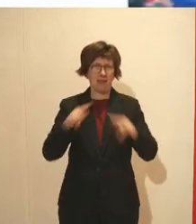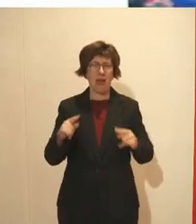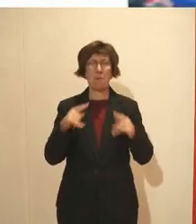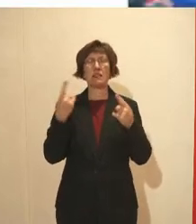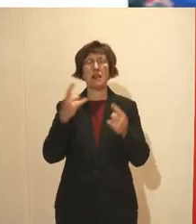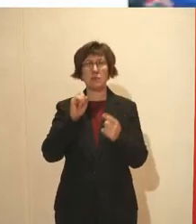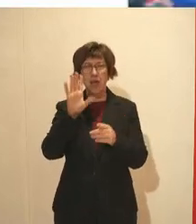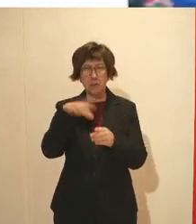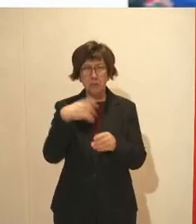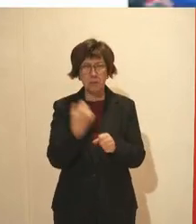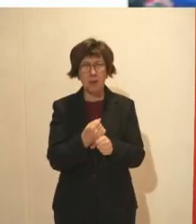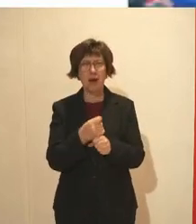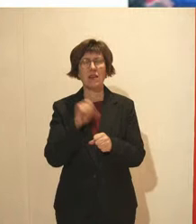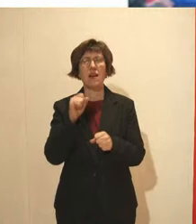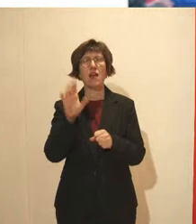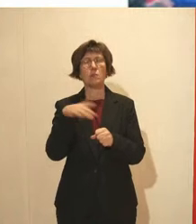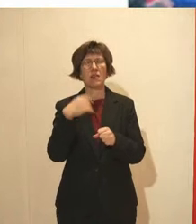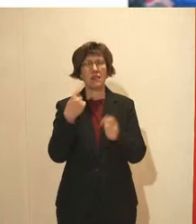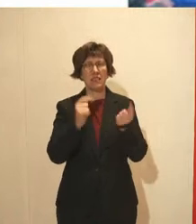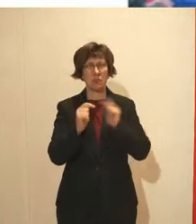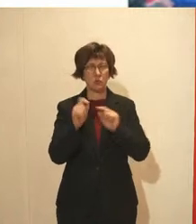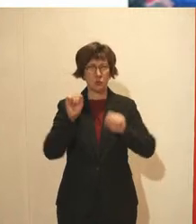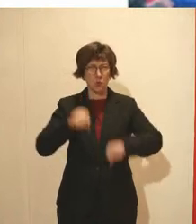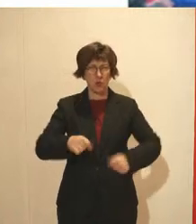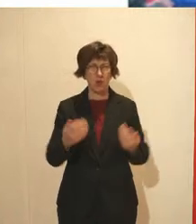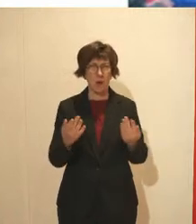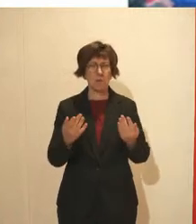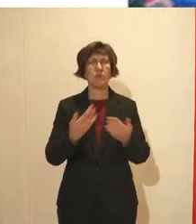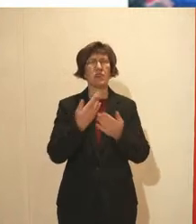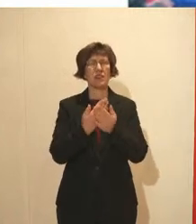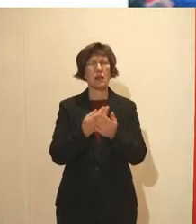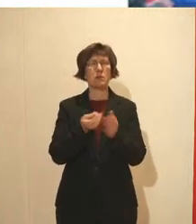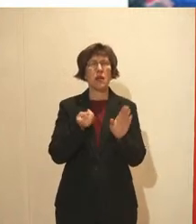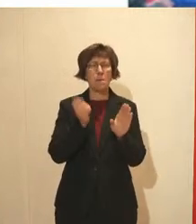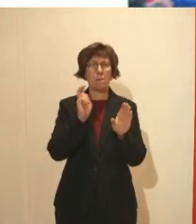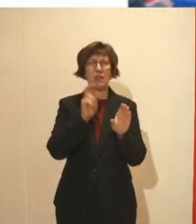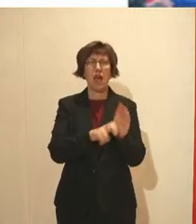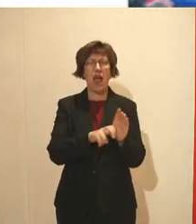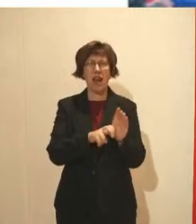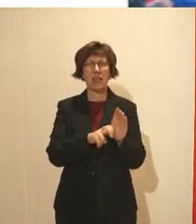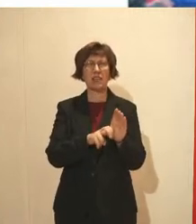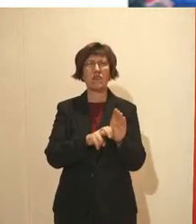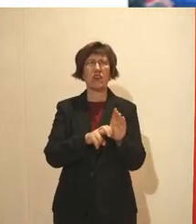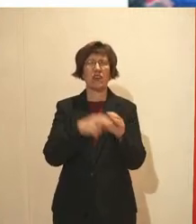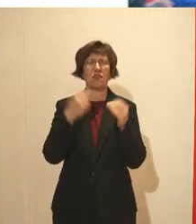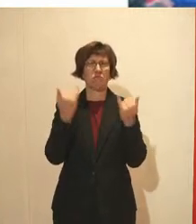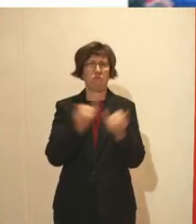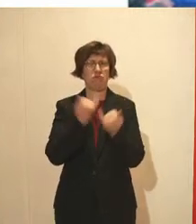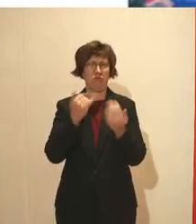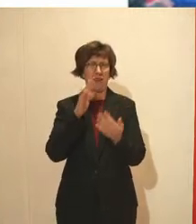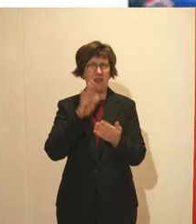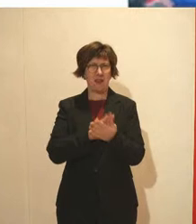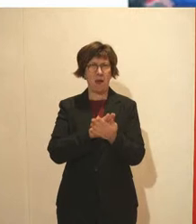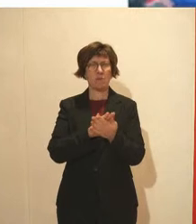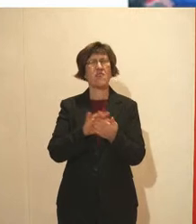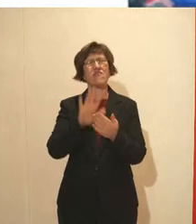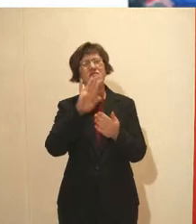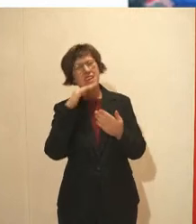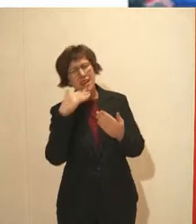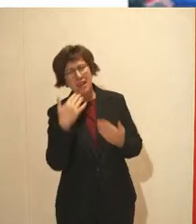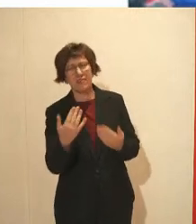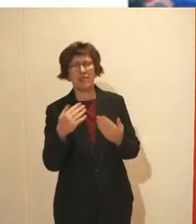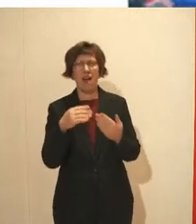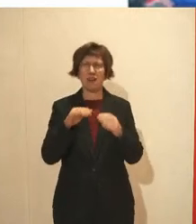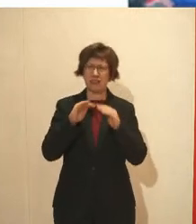einbringt dass ihr mit diskutiert und hier auch euch beteiligt und das hat wundervoll geklappt danke für all die sessions an